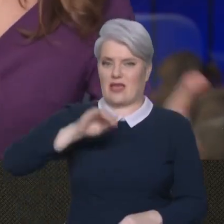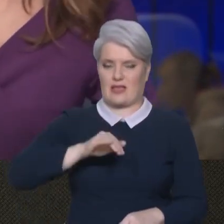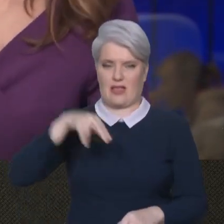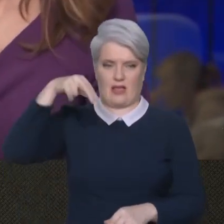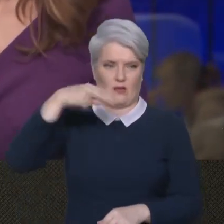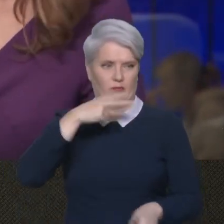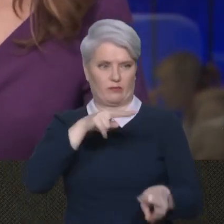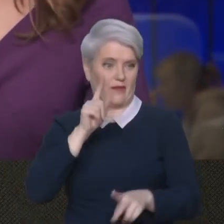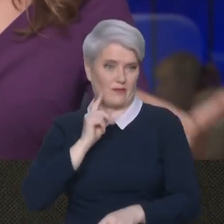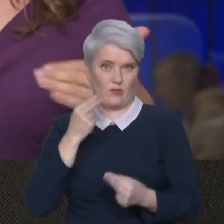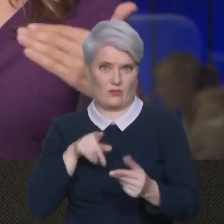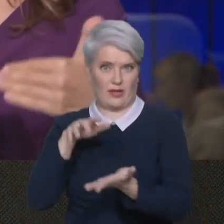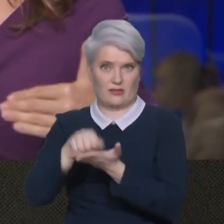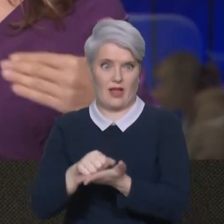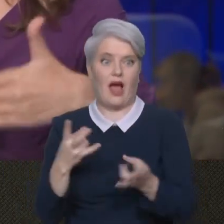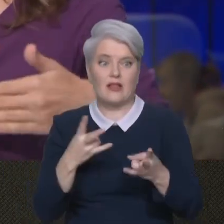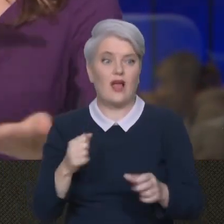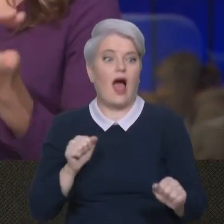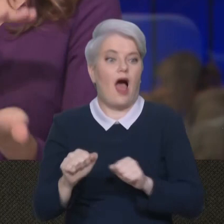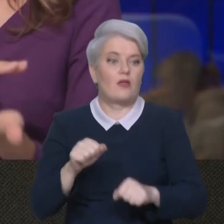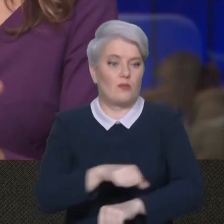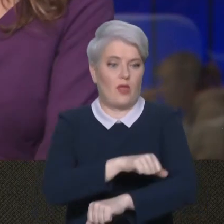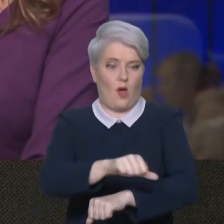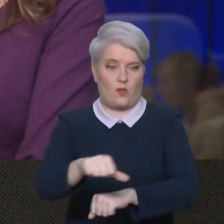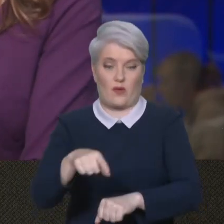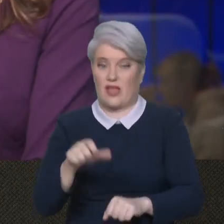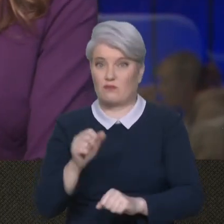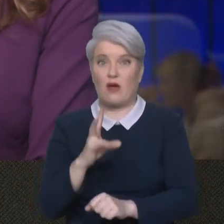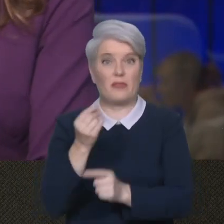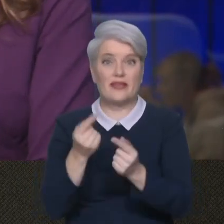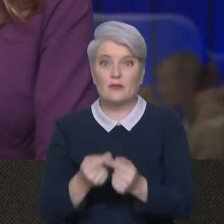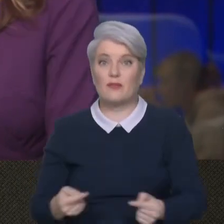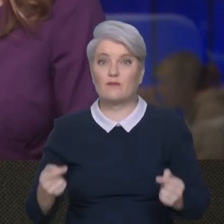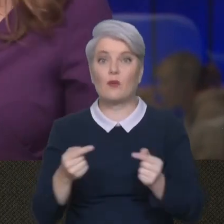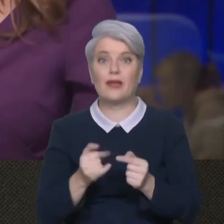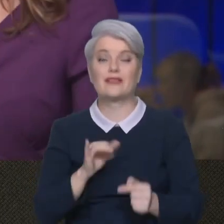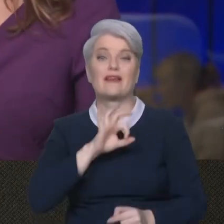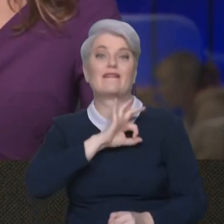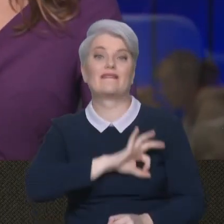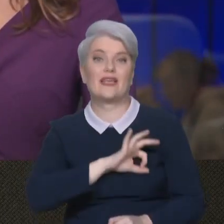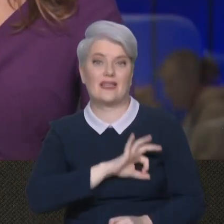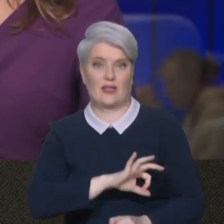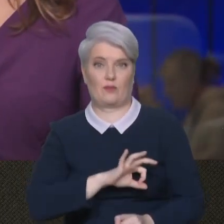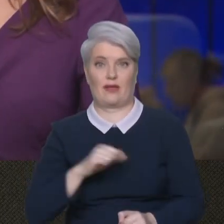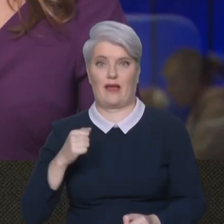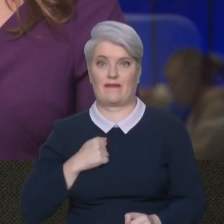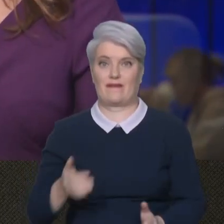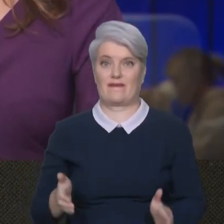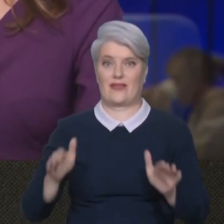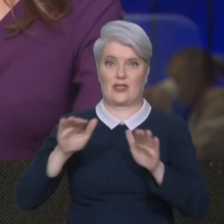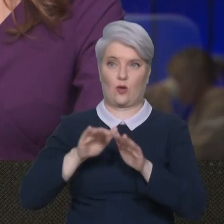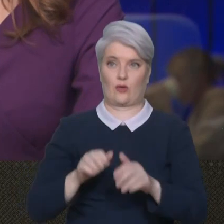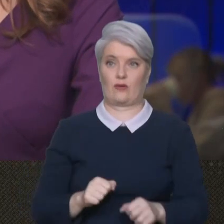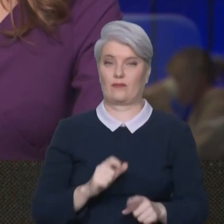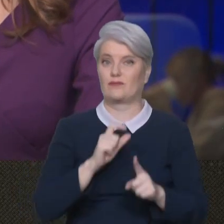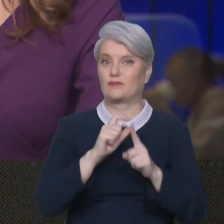до адмінкордонів, якщо це може бути, ну, не співпадати з тими висотами, які є вигідними з військової точки зору? Ну, а чесно